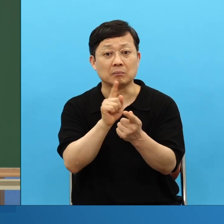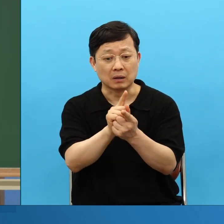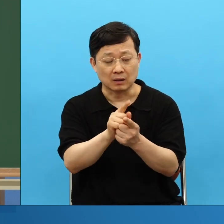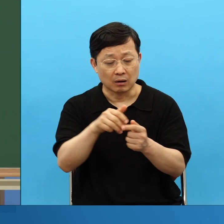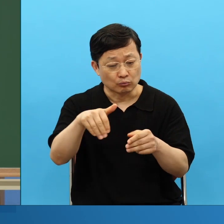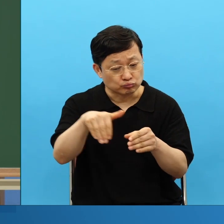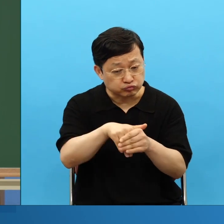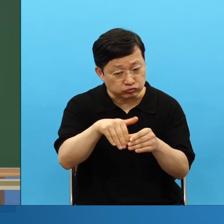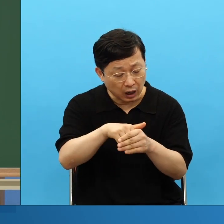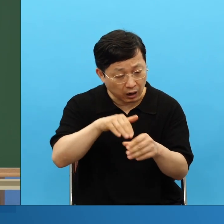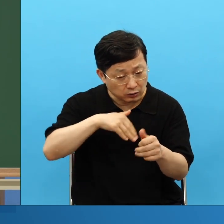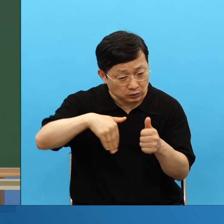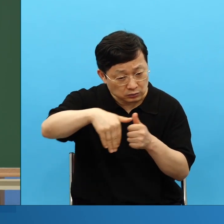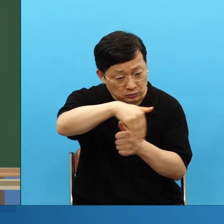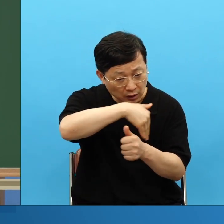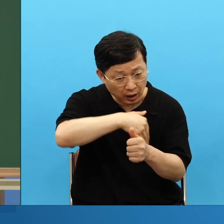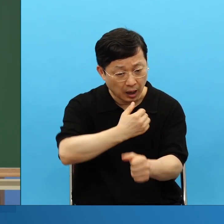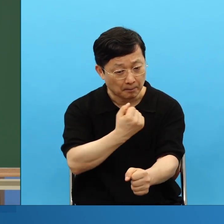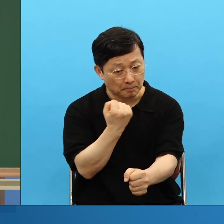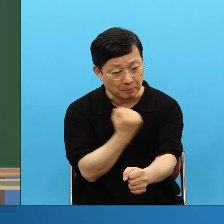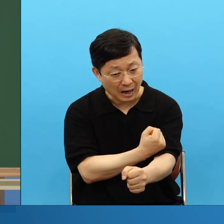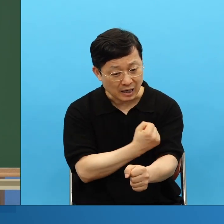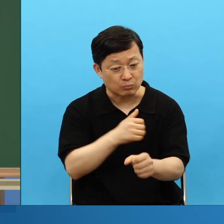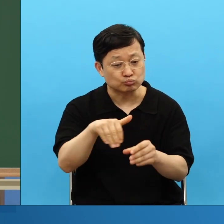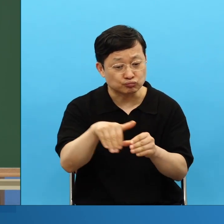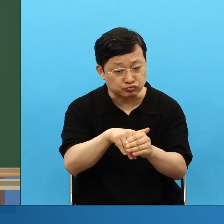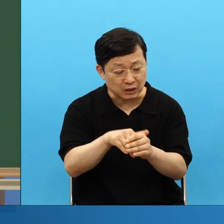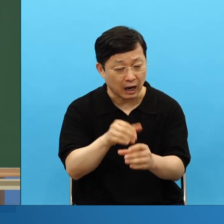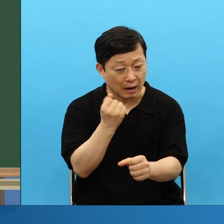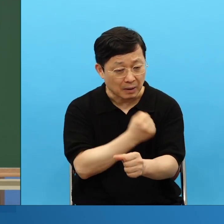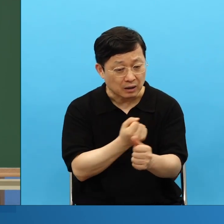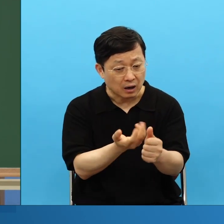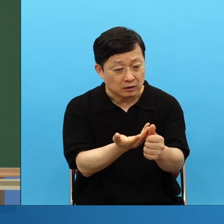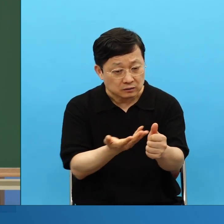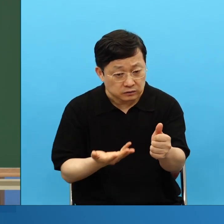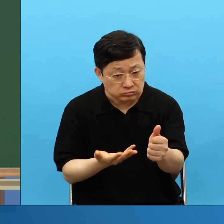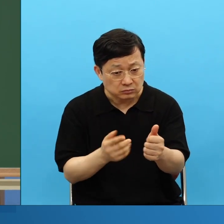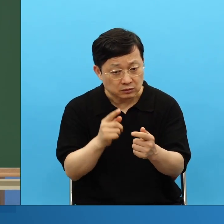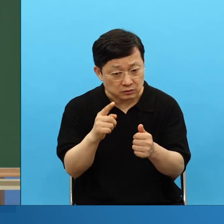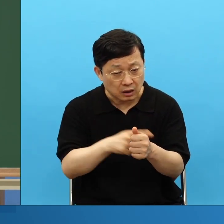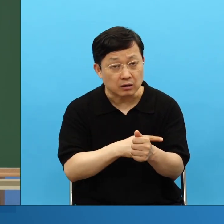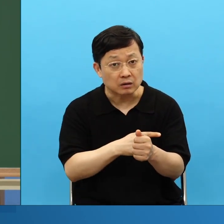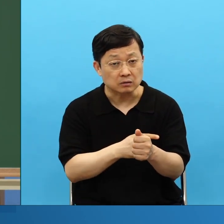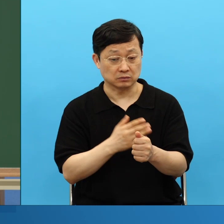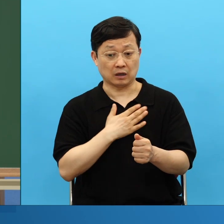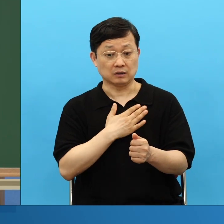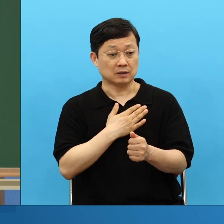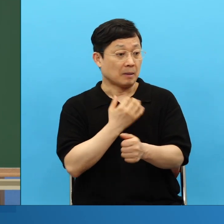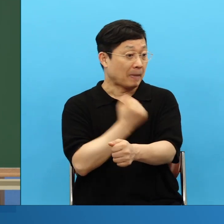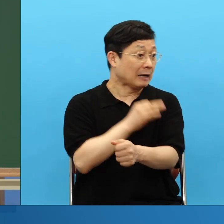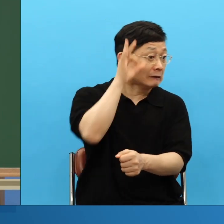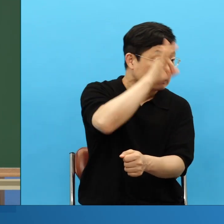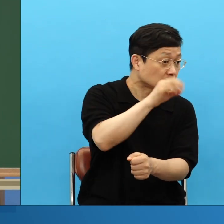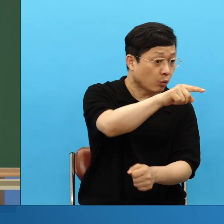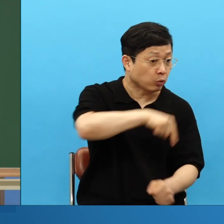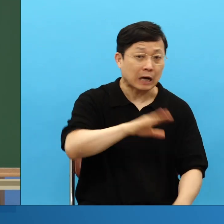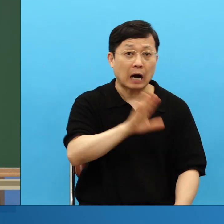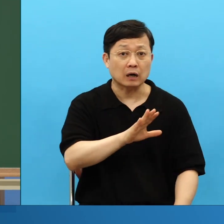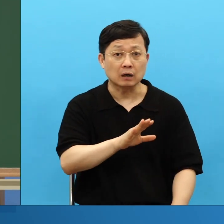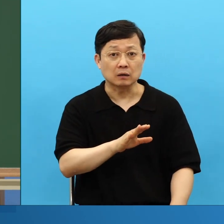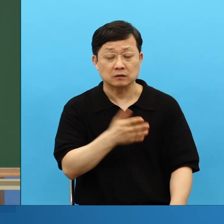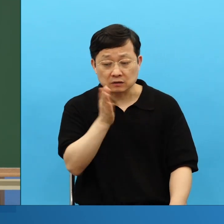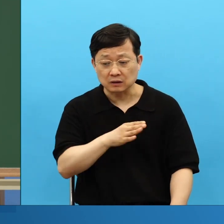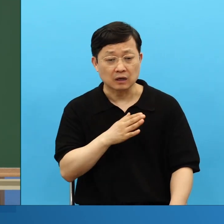딱 조성이 되어 있습니다. 어떤 사람은 마약 그 뭐지 싶어도 안 와요. 어떤 사람은 마약 하기 싫은데